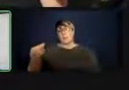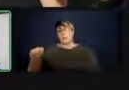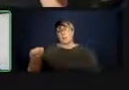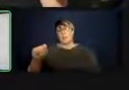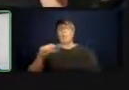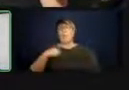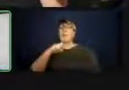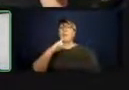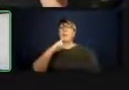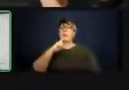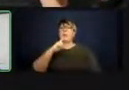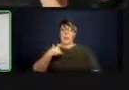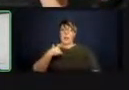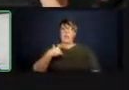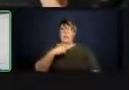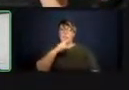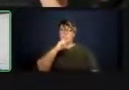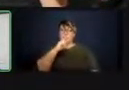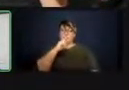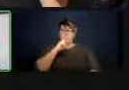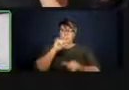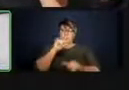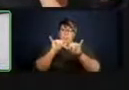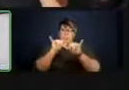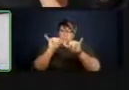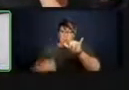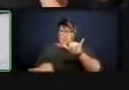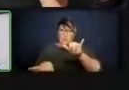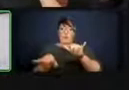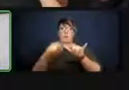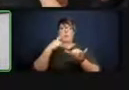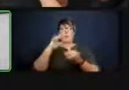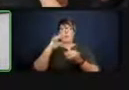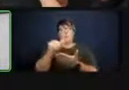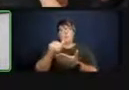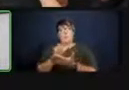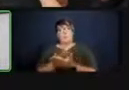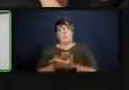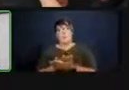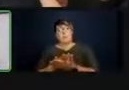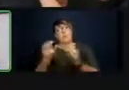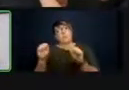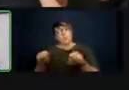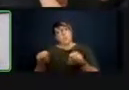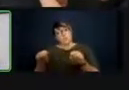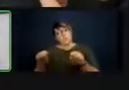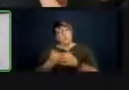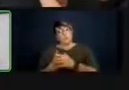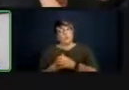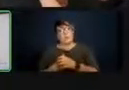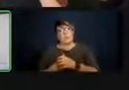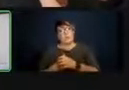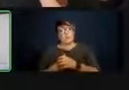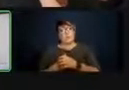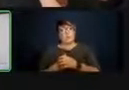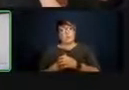Tunatarajia kufikia Septemba au Oktoba tutakuwa tumekamilisha jambo